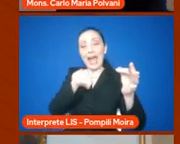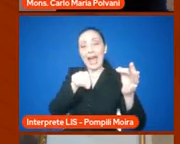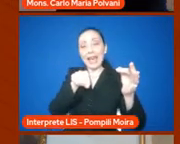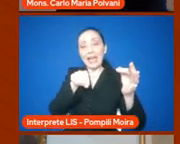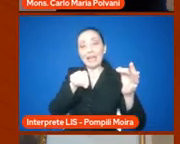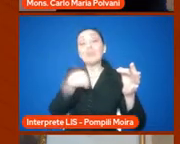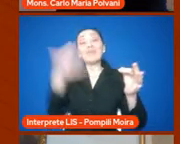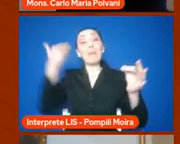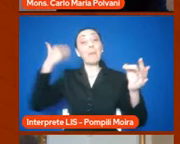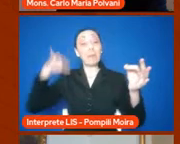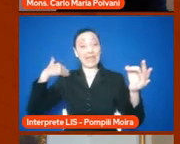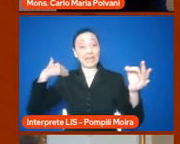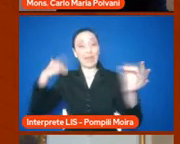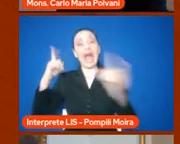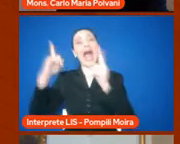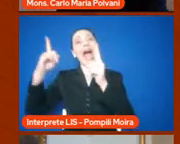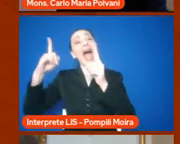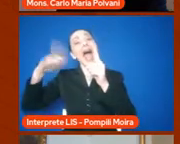in un momento in cui